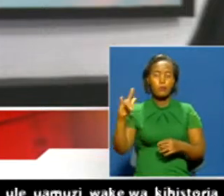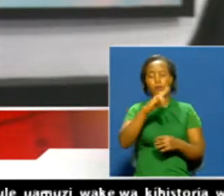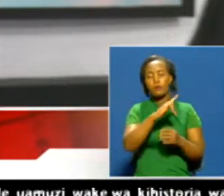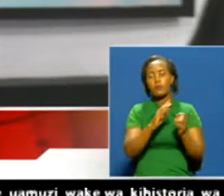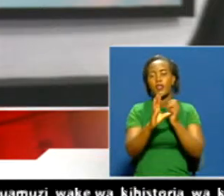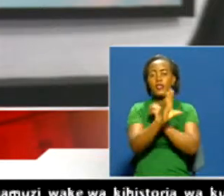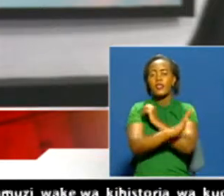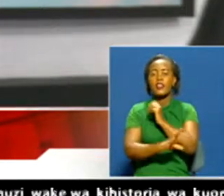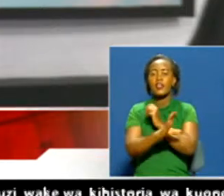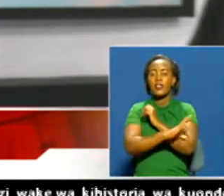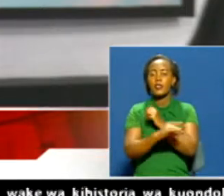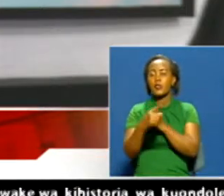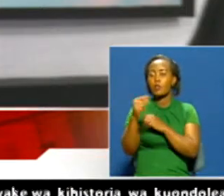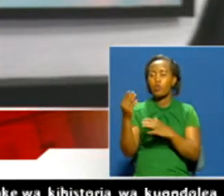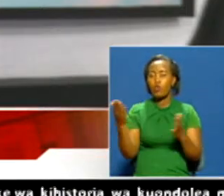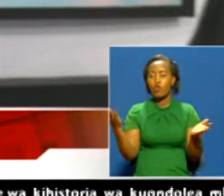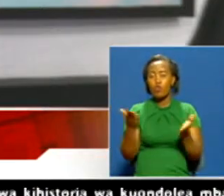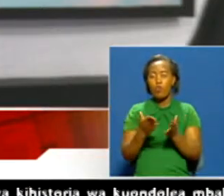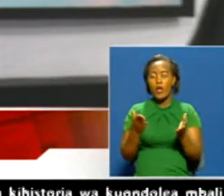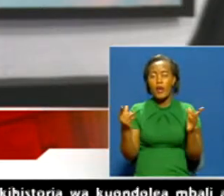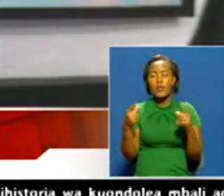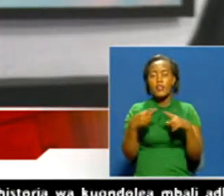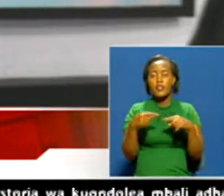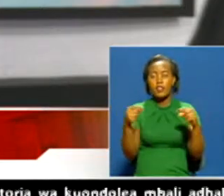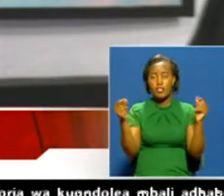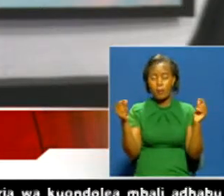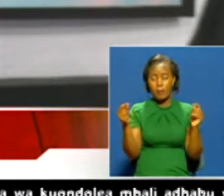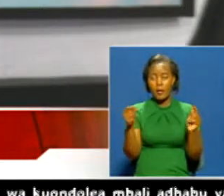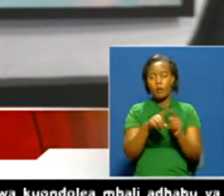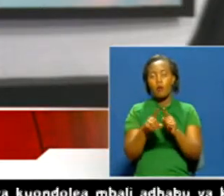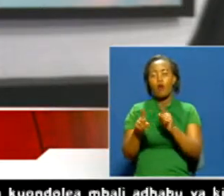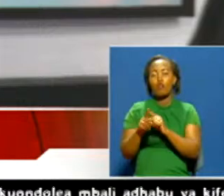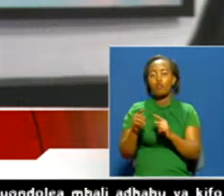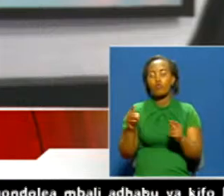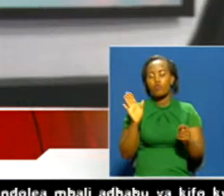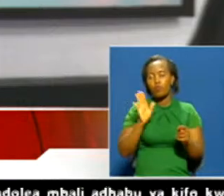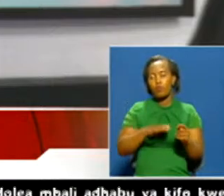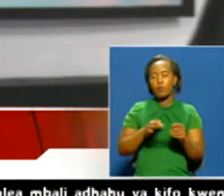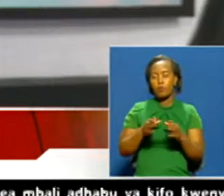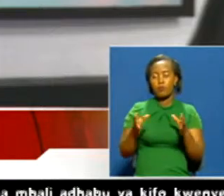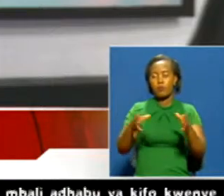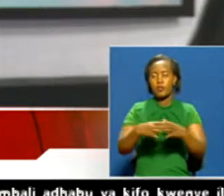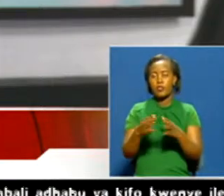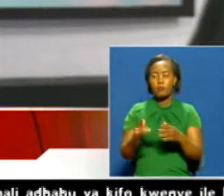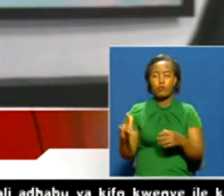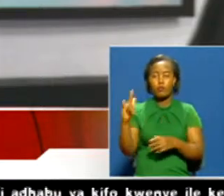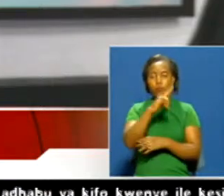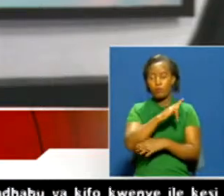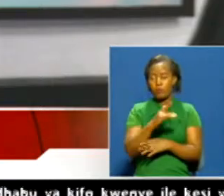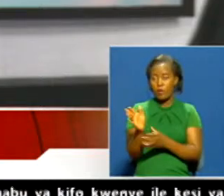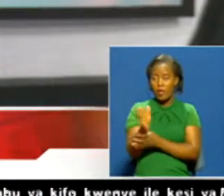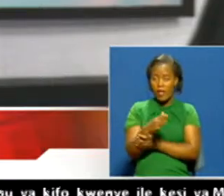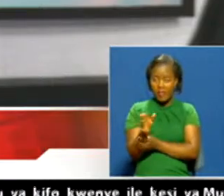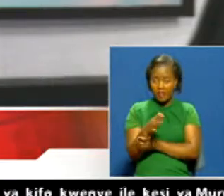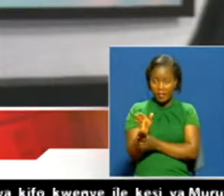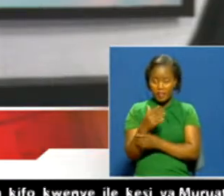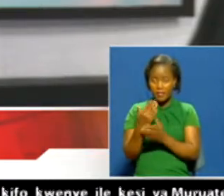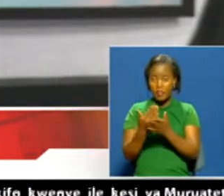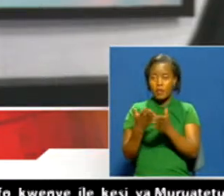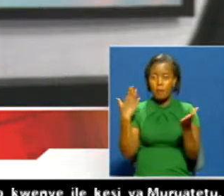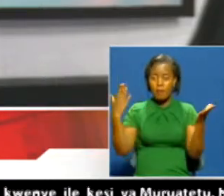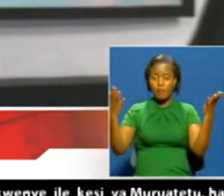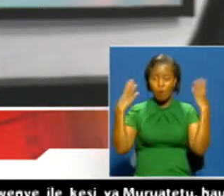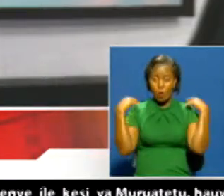kuelekea nchini Japan. Malkia Strikers itaelekea jijini Kurume siku ya Alhamisi kwa kambi ya mazoezi kabla ya kuingia katika kambi